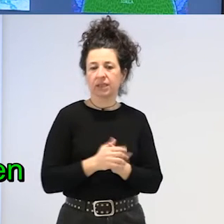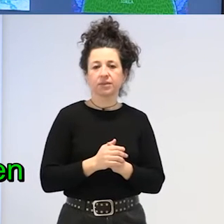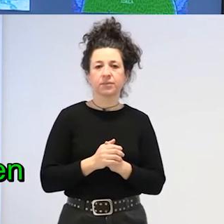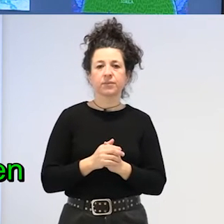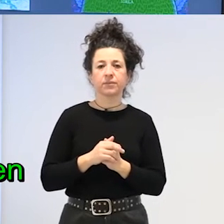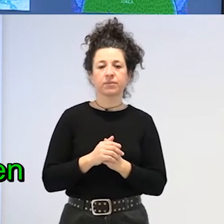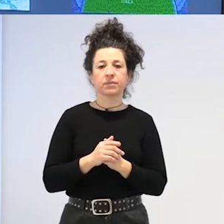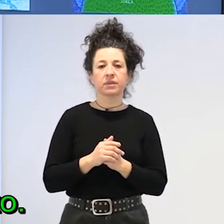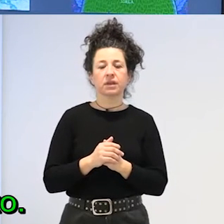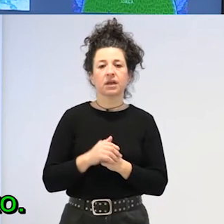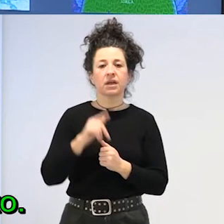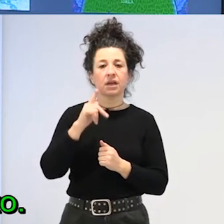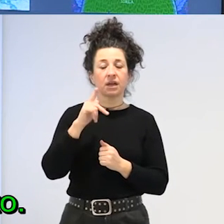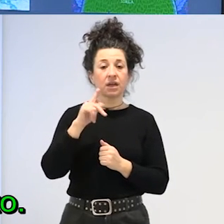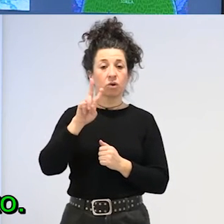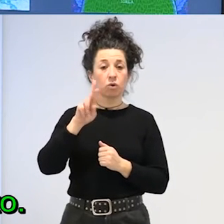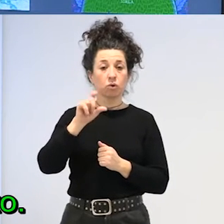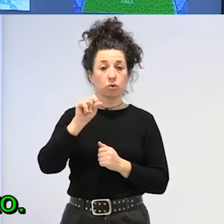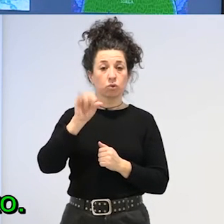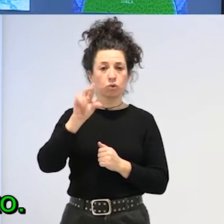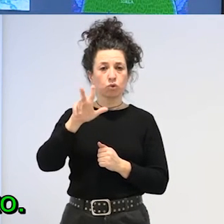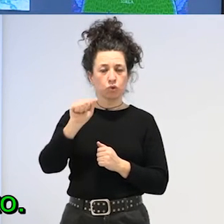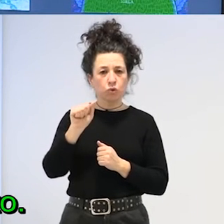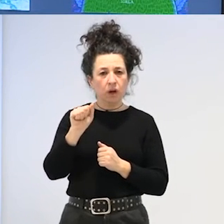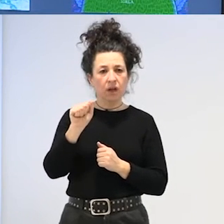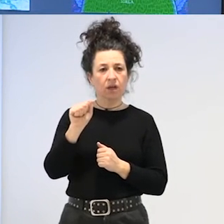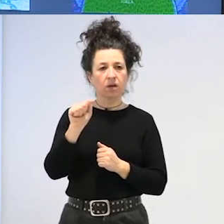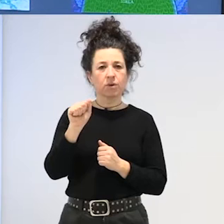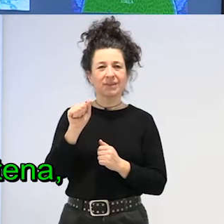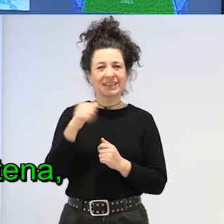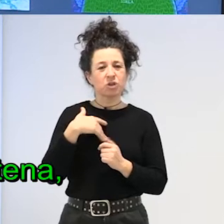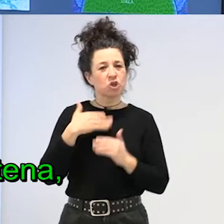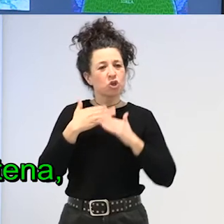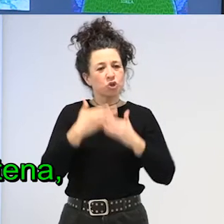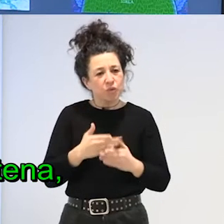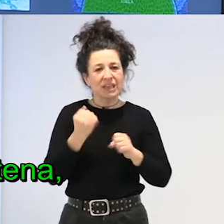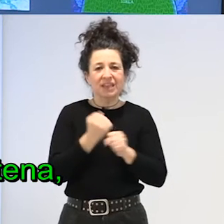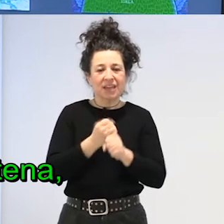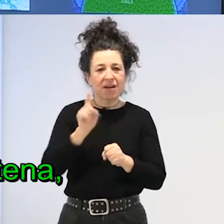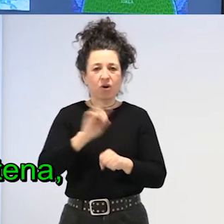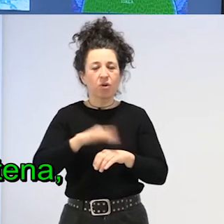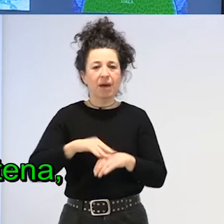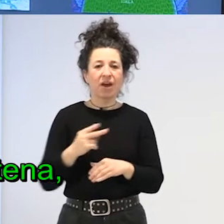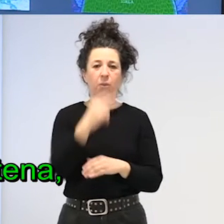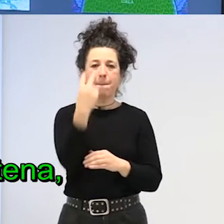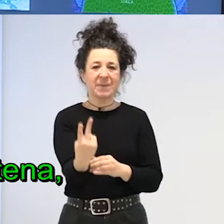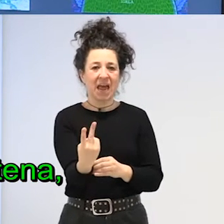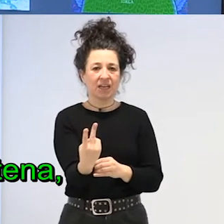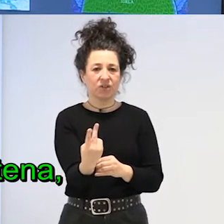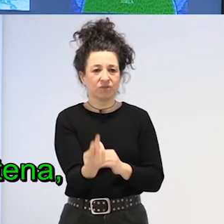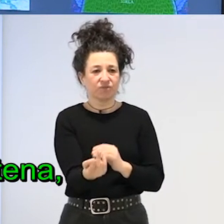zuela nahiko egin, bitartasun horretatik ateratzeko. Eta, igual ez da bere